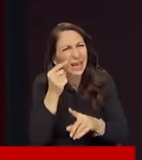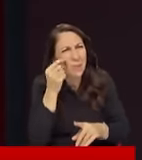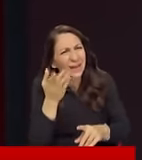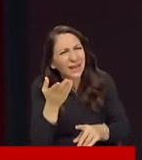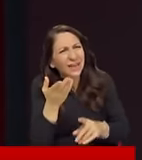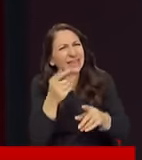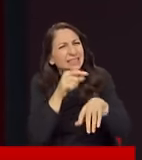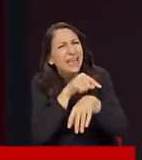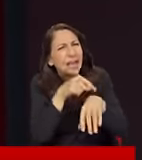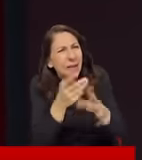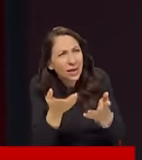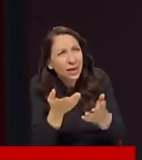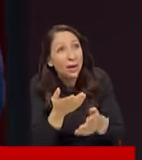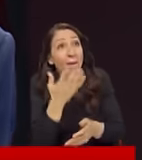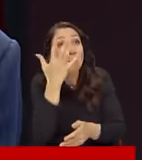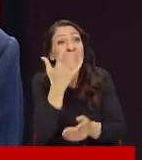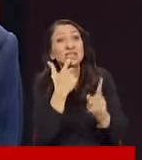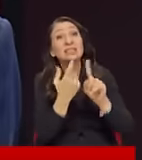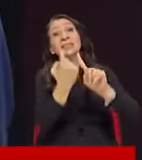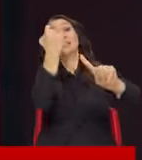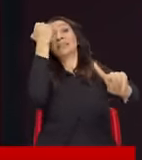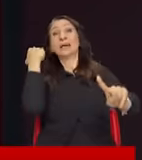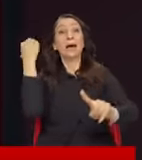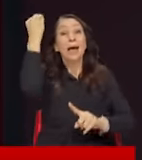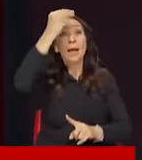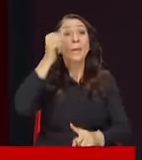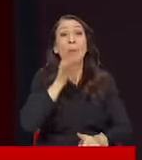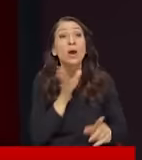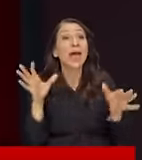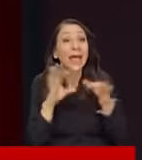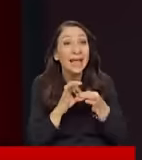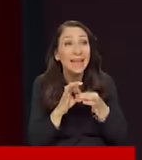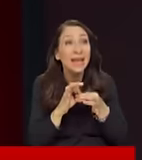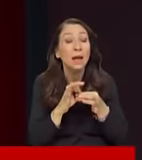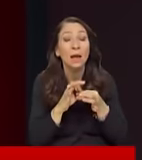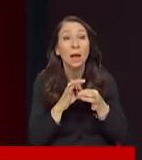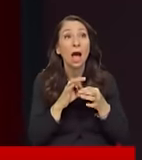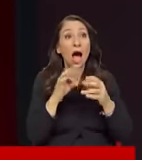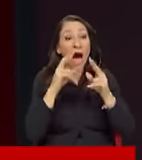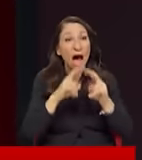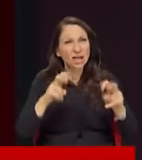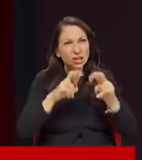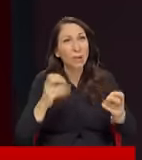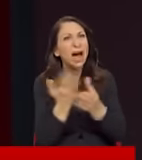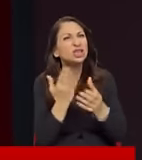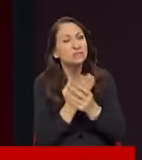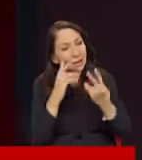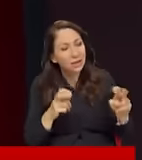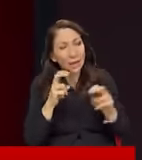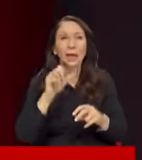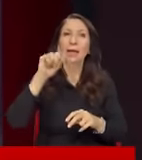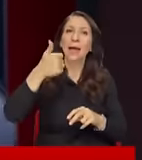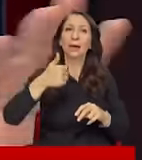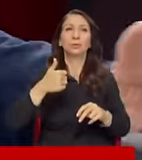Bey bırakın saniyeyi. 5 yıla dönün Ekrem İmamoğlu ile ilgili... Arşiv araştırması yapın. Yarın diyelim